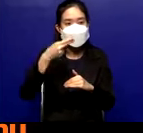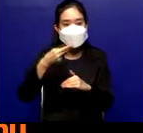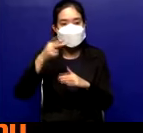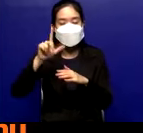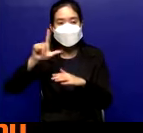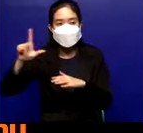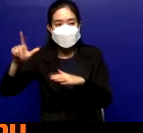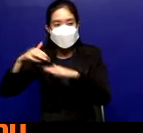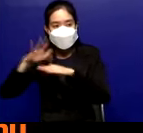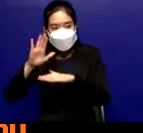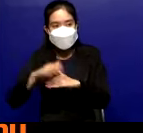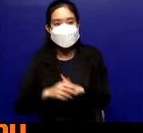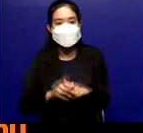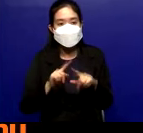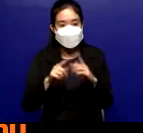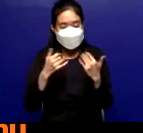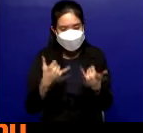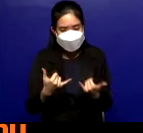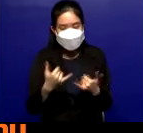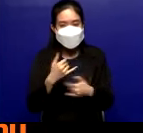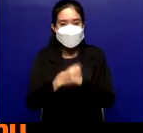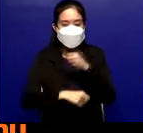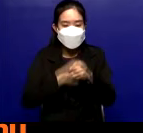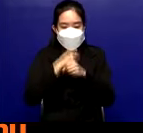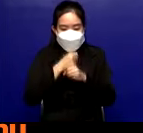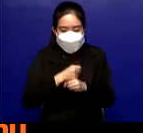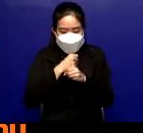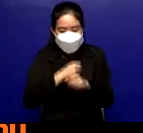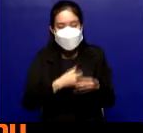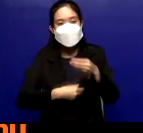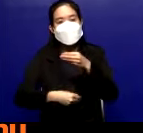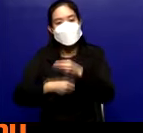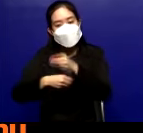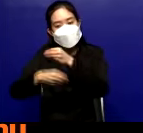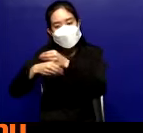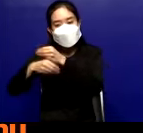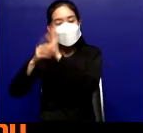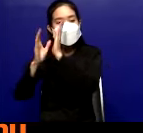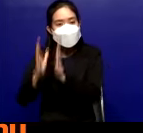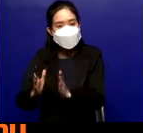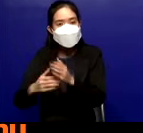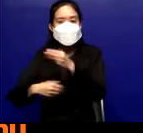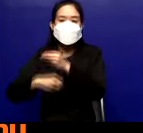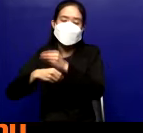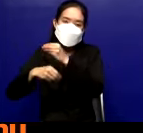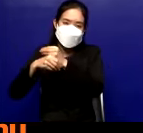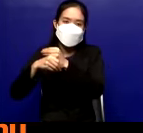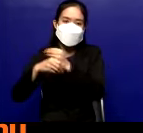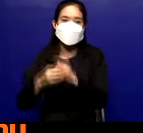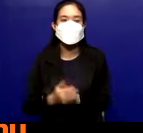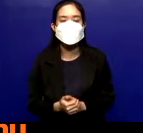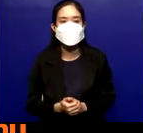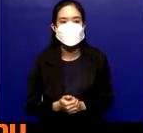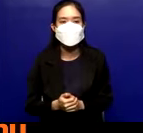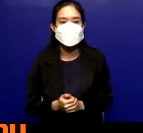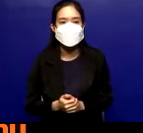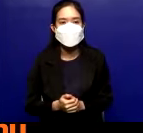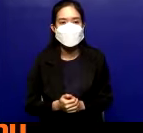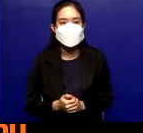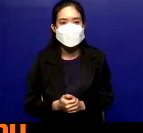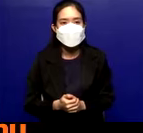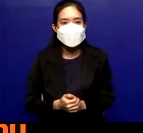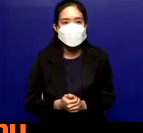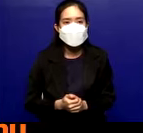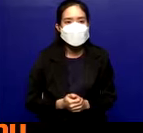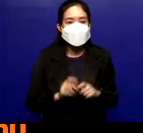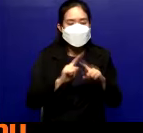แม้ว่างบประมาณผู้สูงอายุจะเพิ่มขึ้นแต่มันก็เพิ่มจากจำนวนผู้สูงอายุที่มีมากขึ้นไม่ได้มาจากการปรับเ